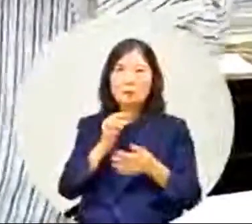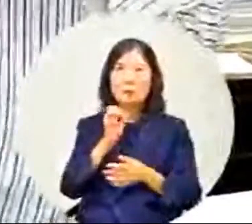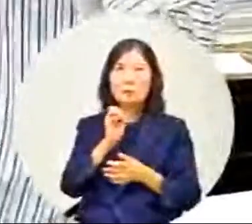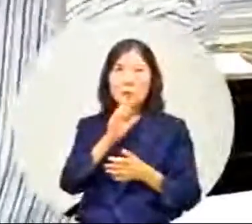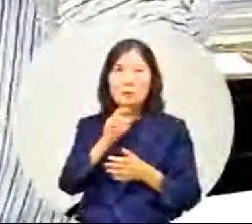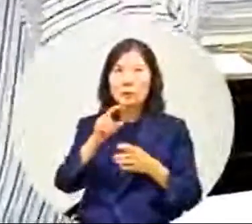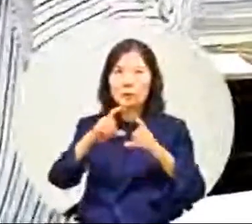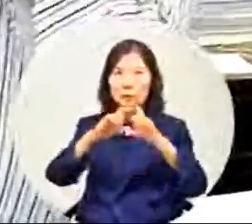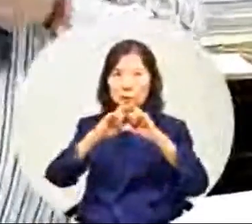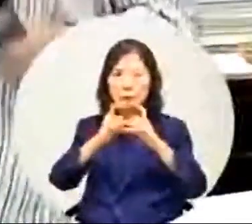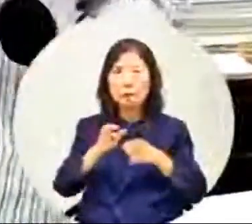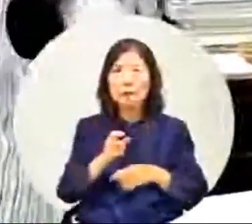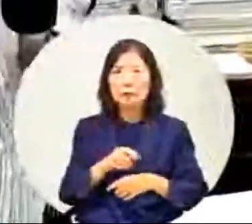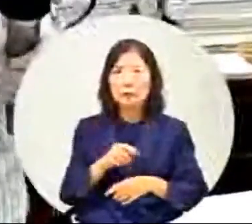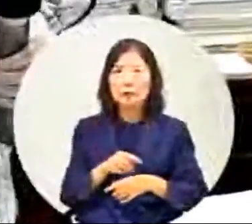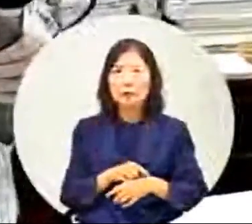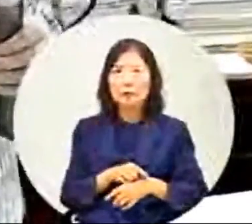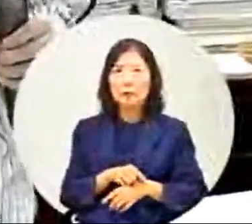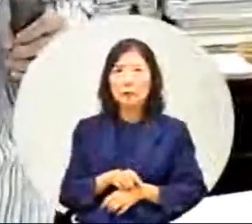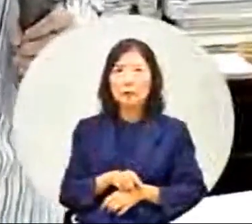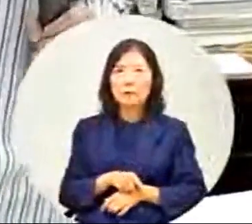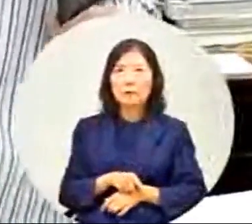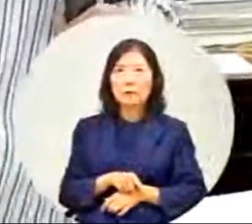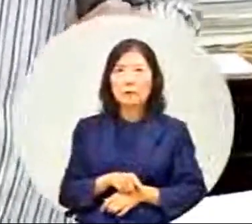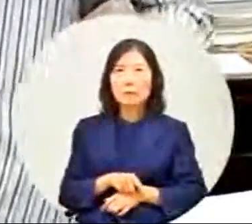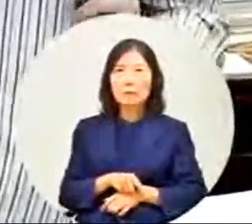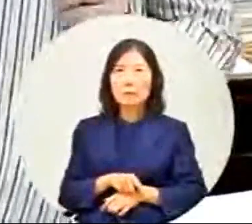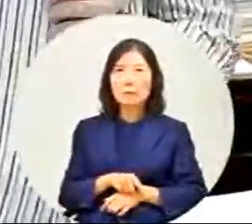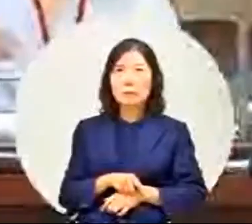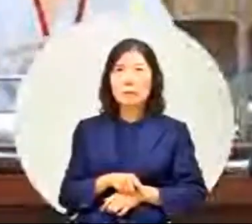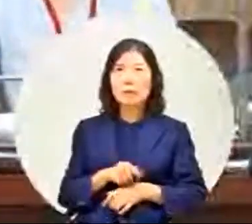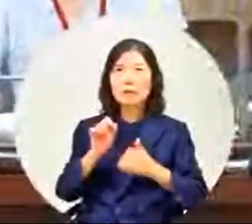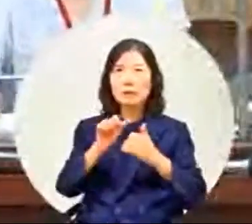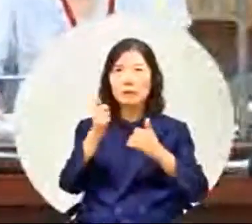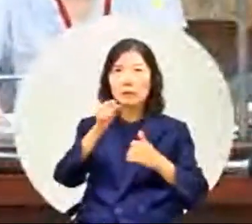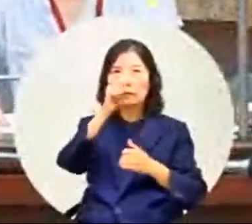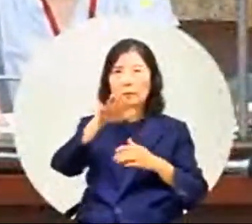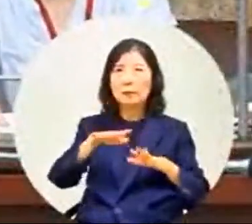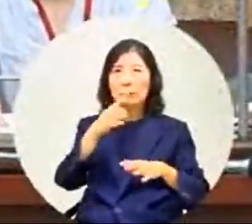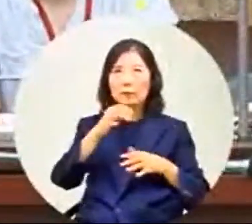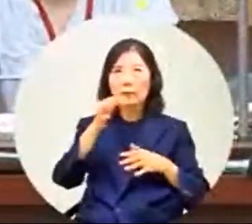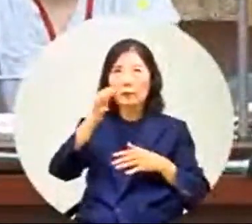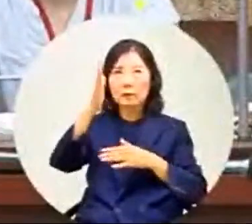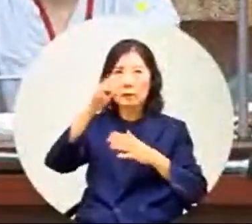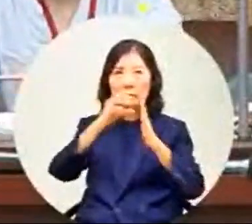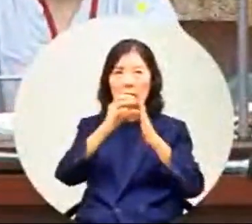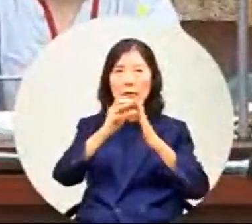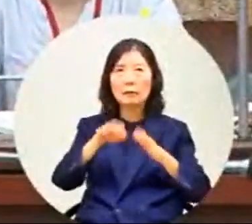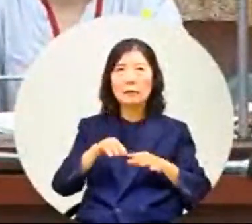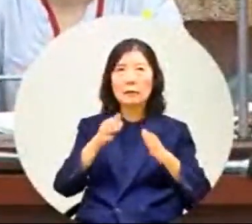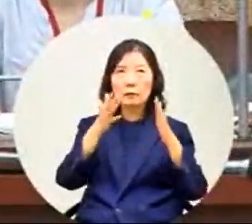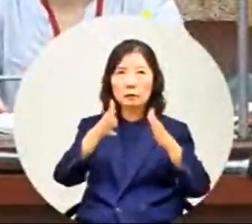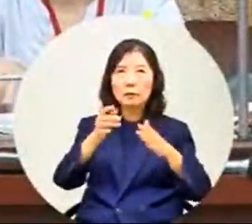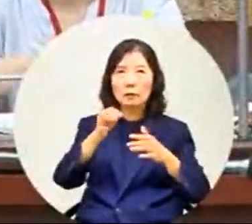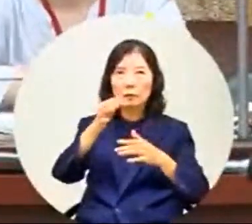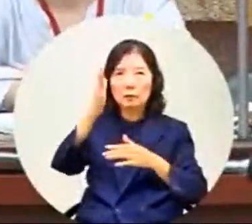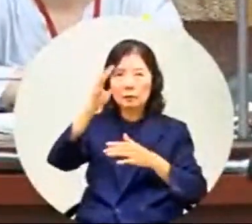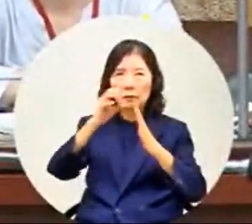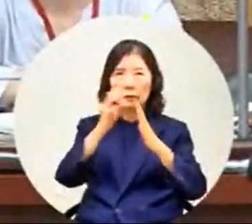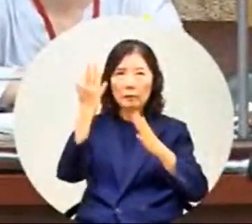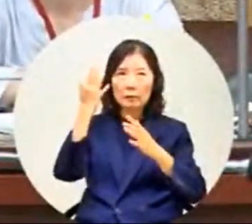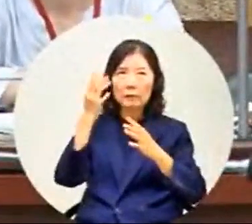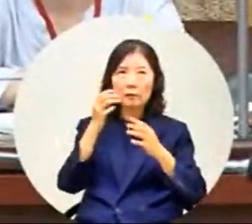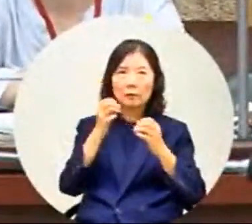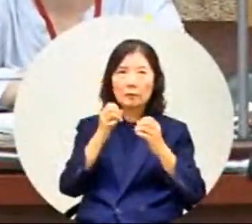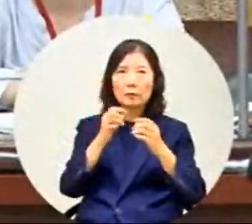的， 请讲你的局处。 那个议员好，那个我是财政局。好，针对我们财政局当初会办的意